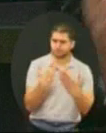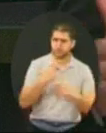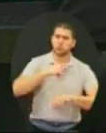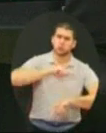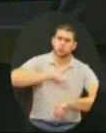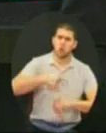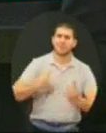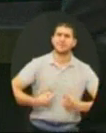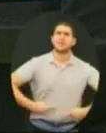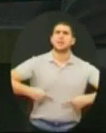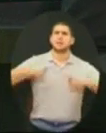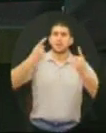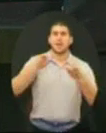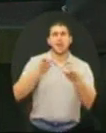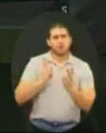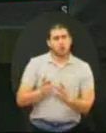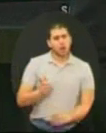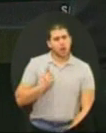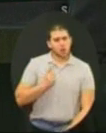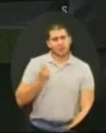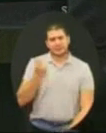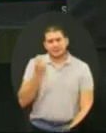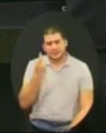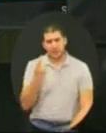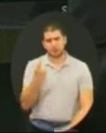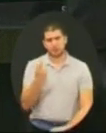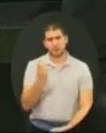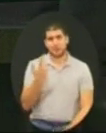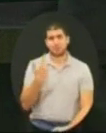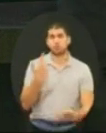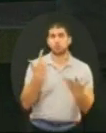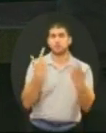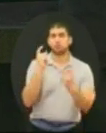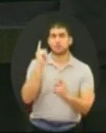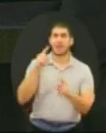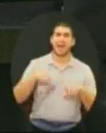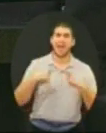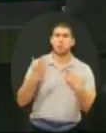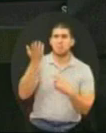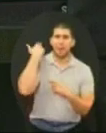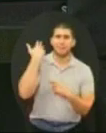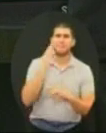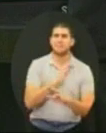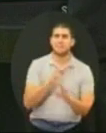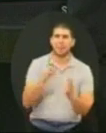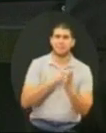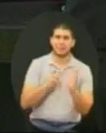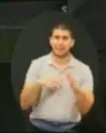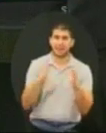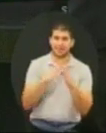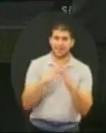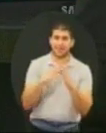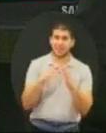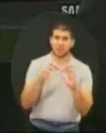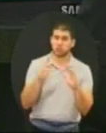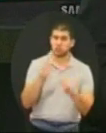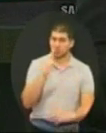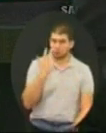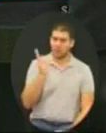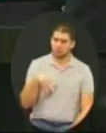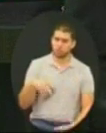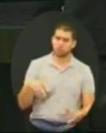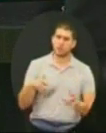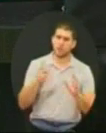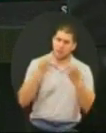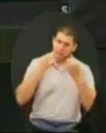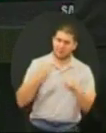שעות וימים וכולי, אפשר לחכות עוד טיפה. אם חיינו 70 שנה בלי מיסוי על דירה שלישית, אפשר לעשות את זה כמו שצריך,